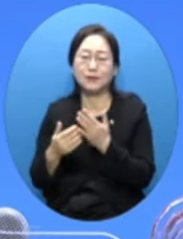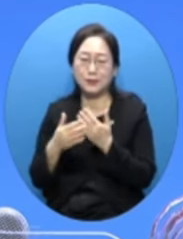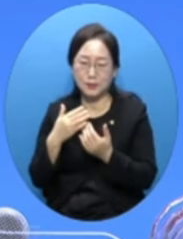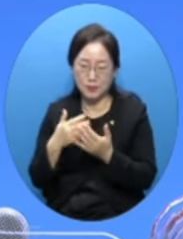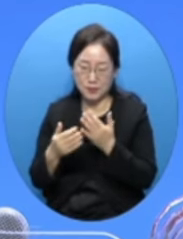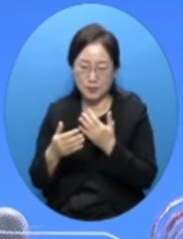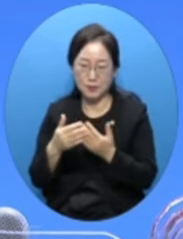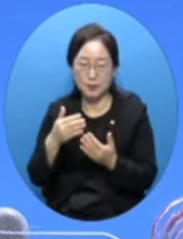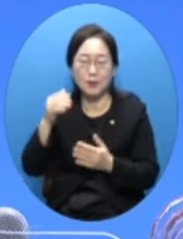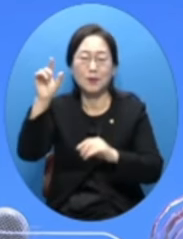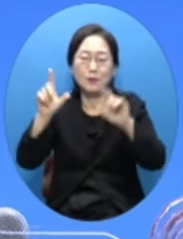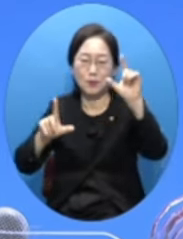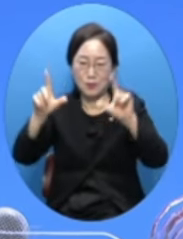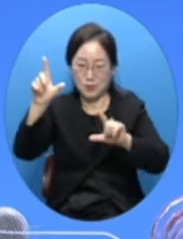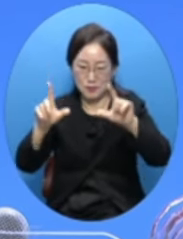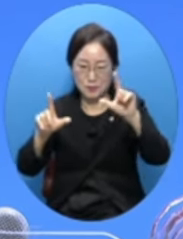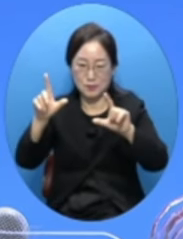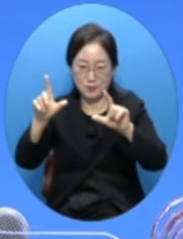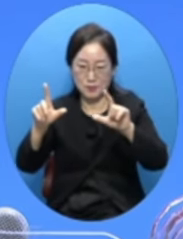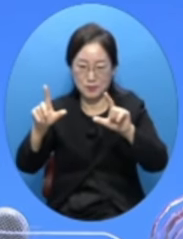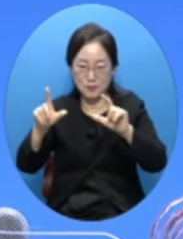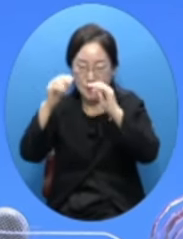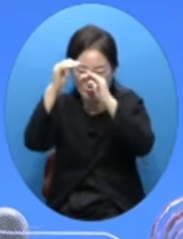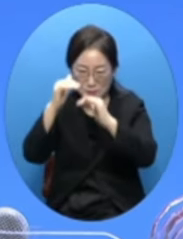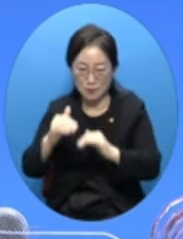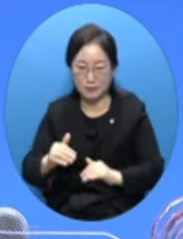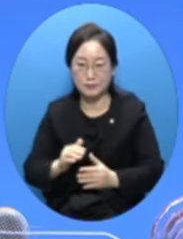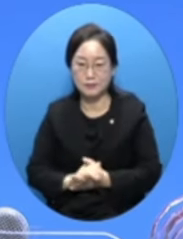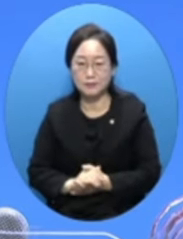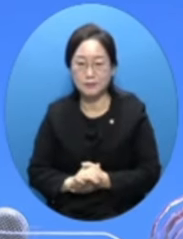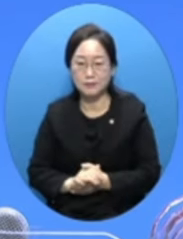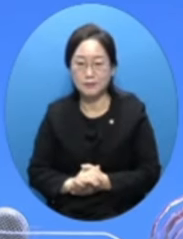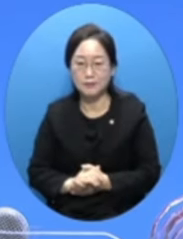체험의 장면을 말씀하고 있습니다.